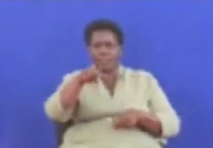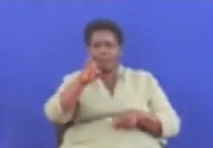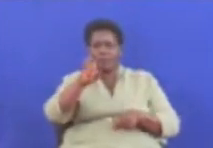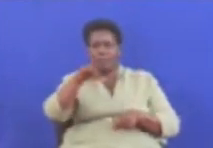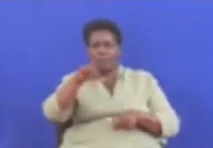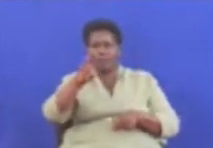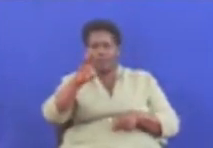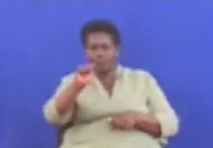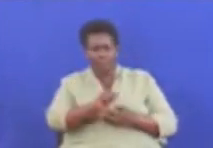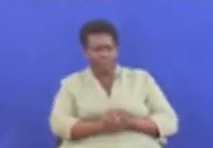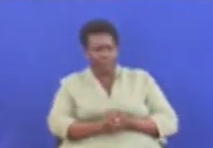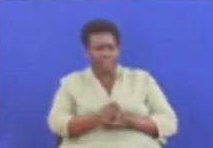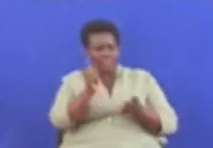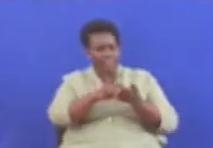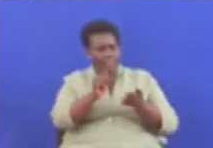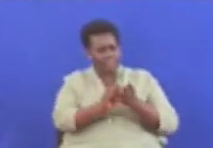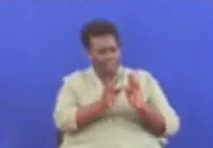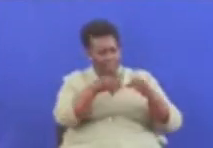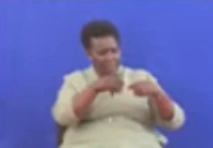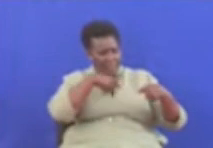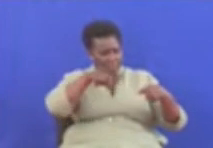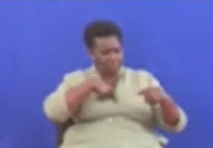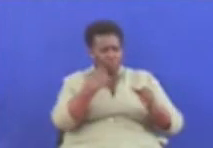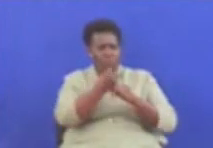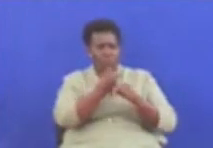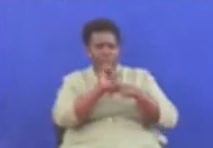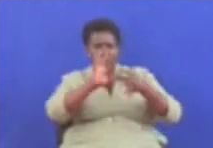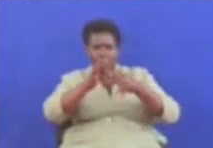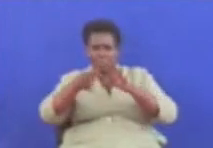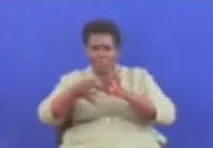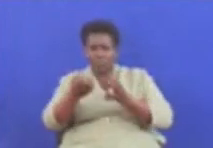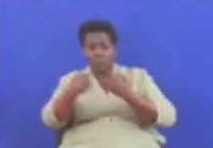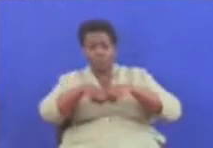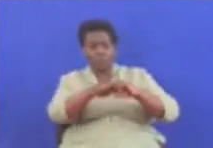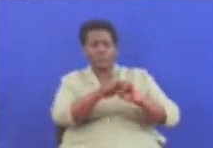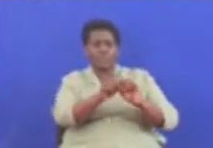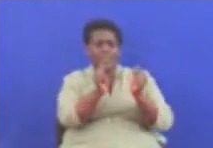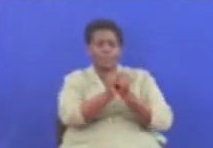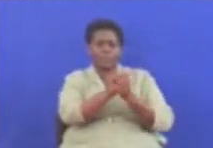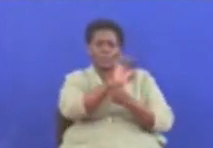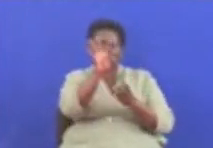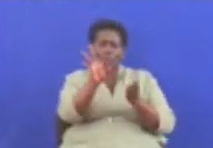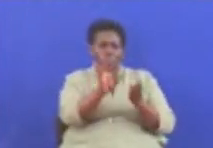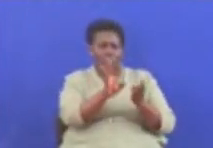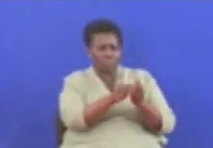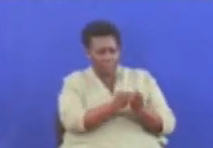kwa upekee sekretarieti ya kamati kwa kuratibu na kushughulikia shughuli hii kwa